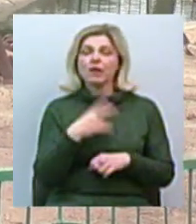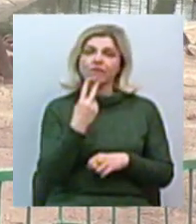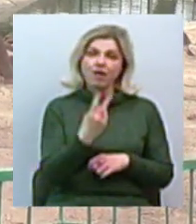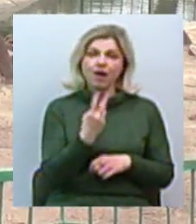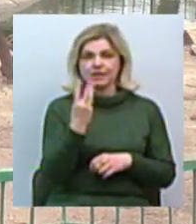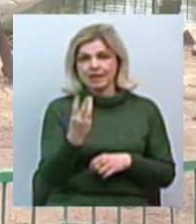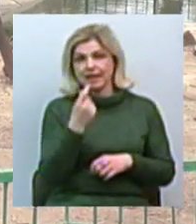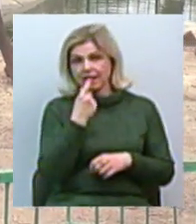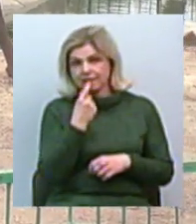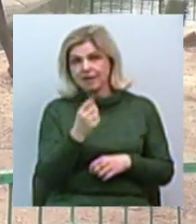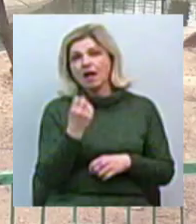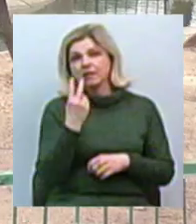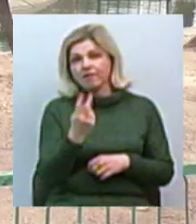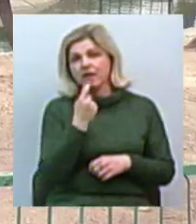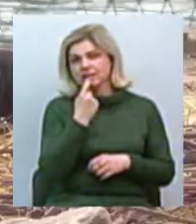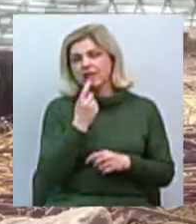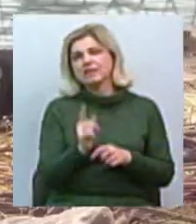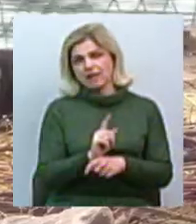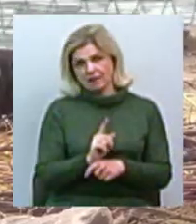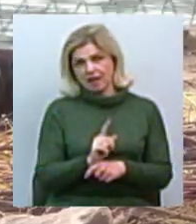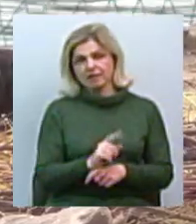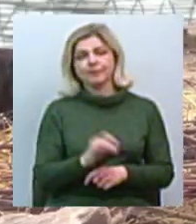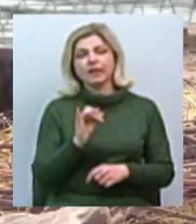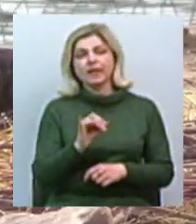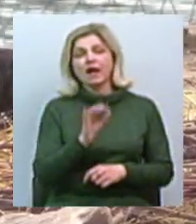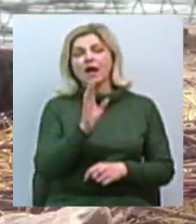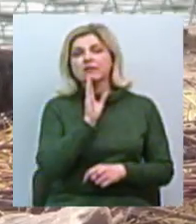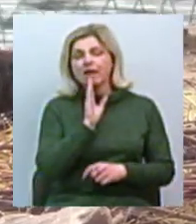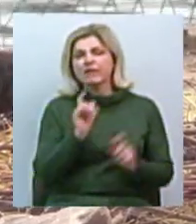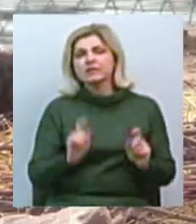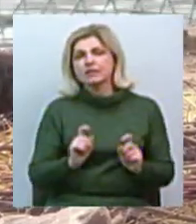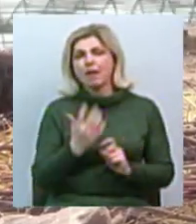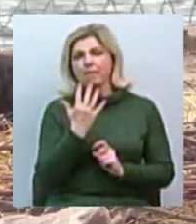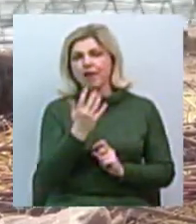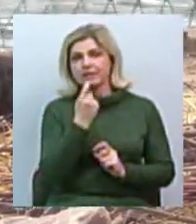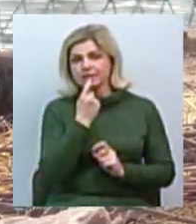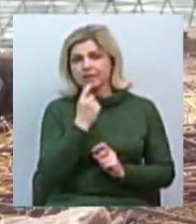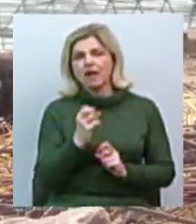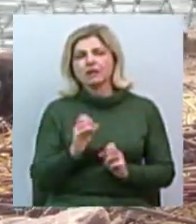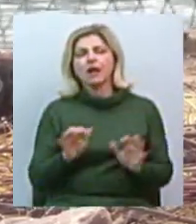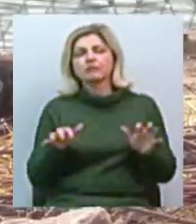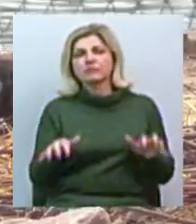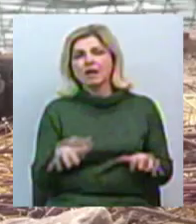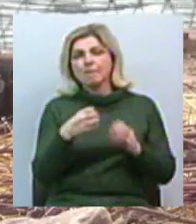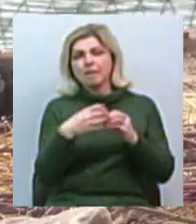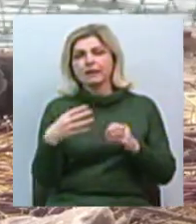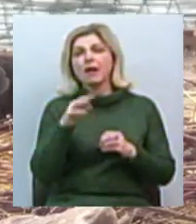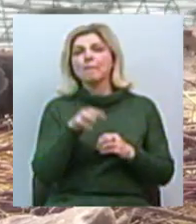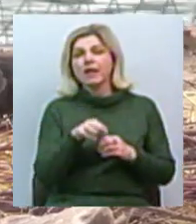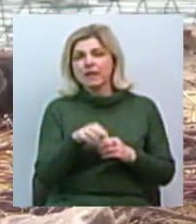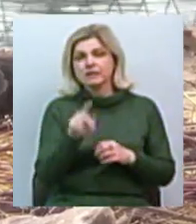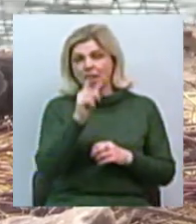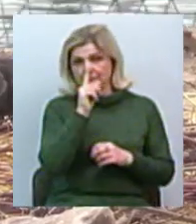яйця. Два яйця – це у них стандарт. Самка лебедя висиджує 5 яєць. На яйця сіла 17 березня. За